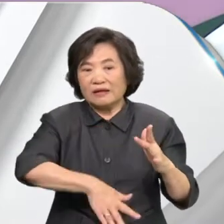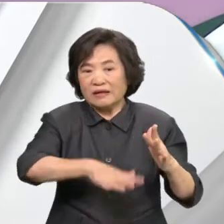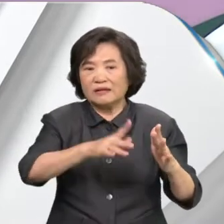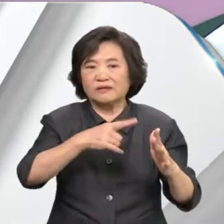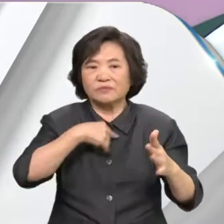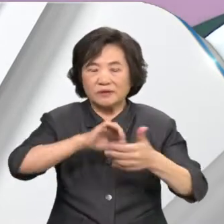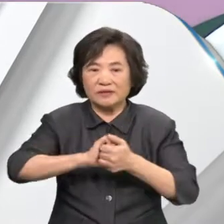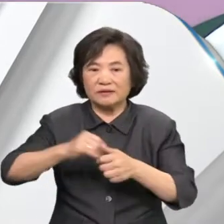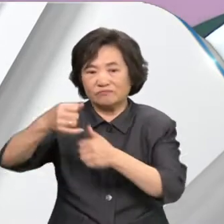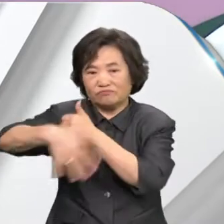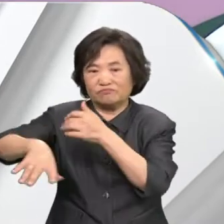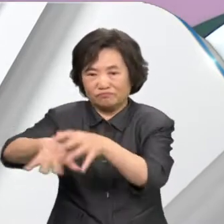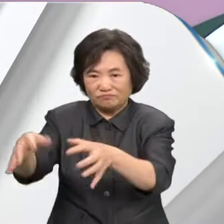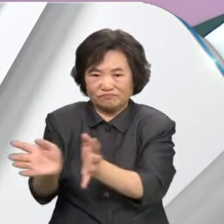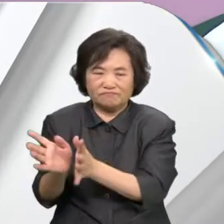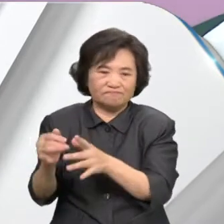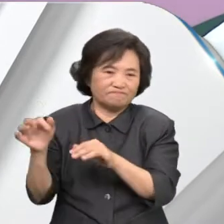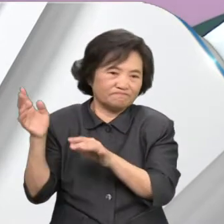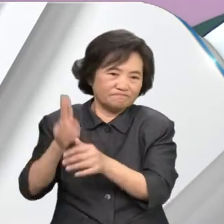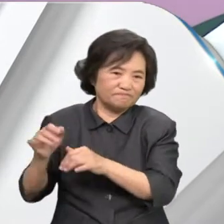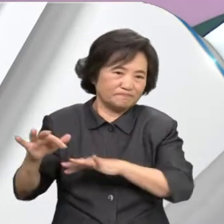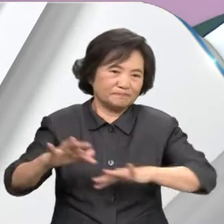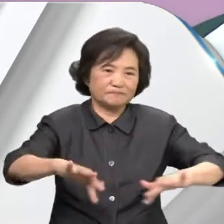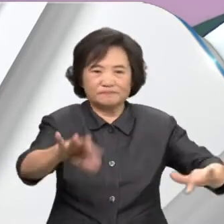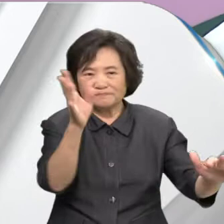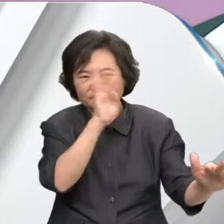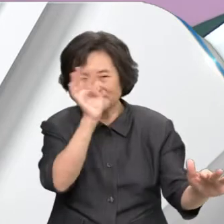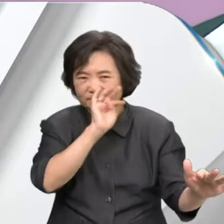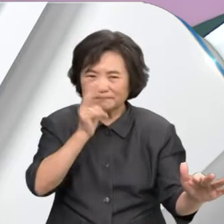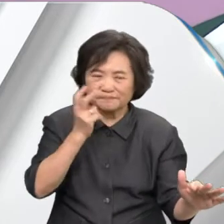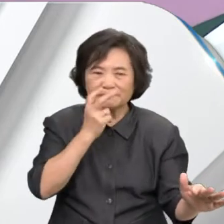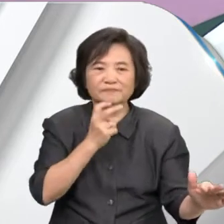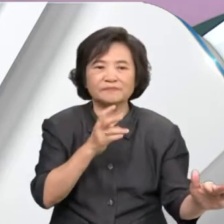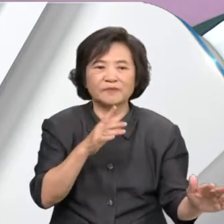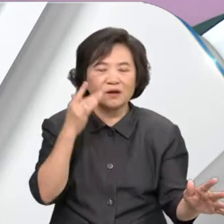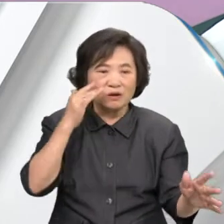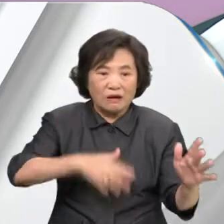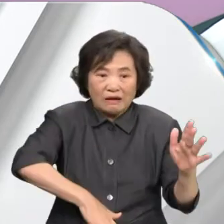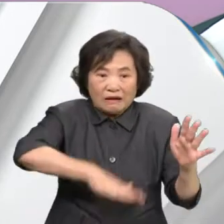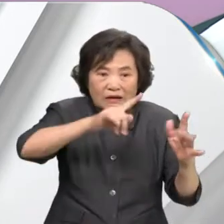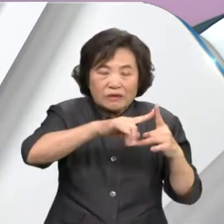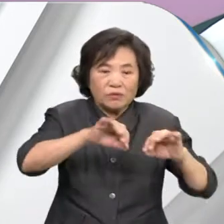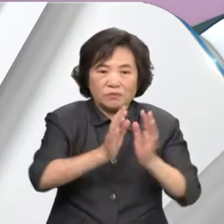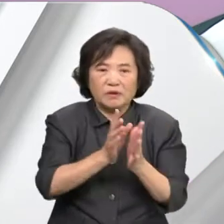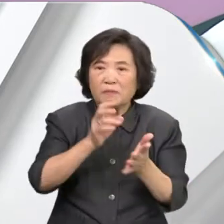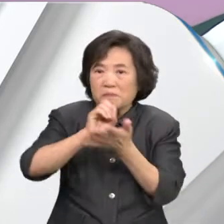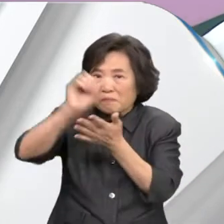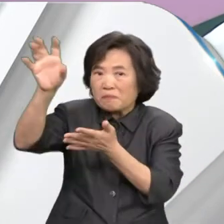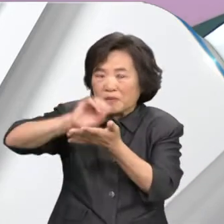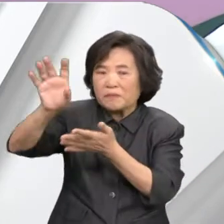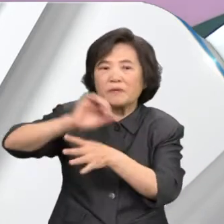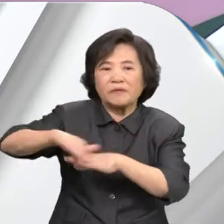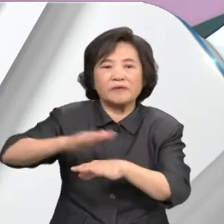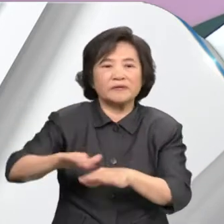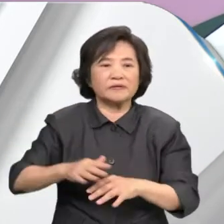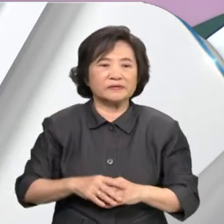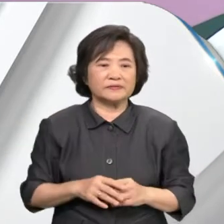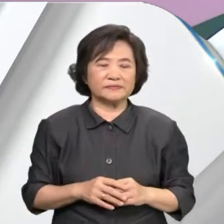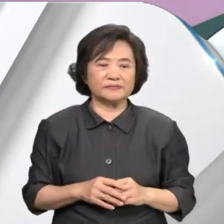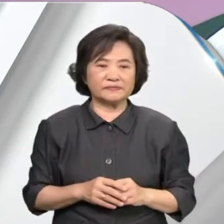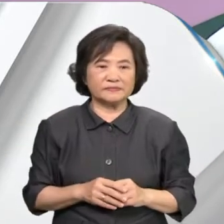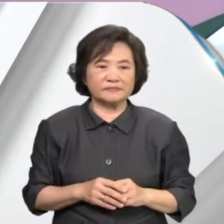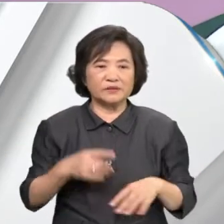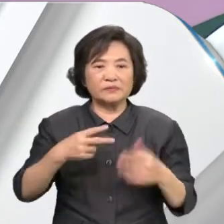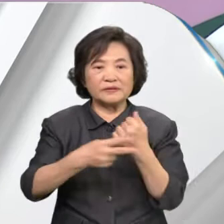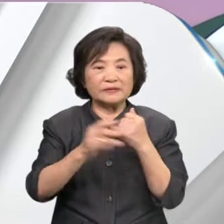俺那个编组的出来都不会顺，有需要的，那家入水带着，俺都马上都同步出去。俺